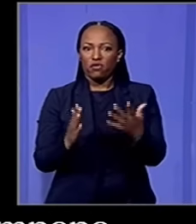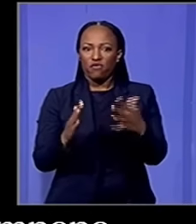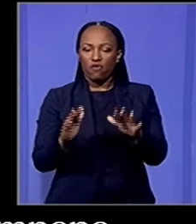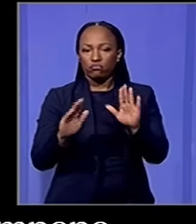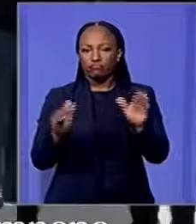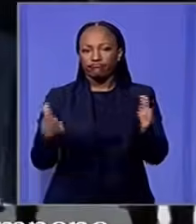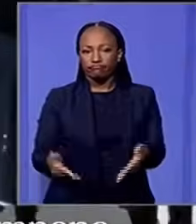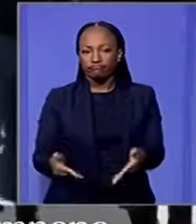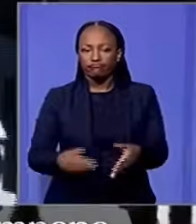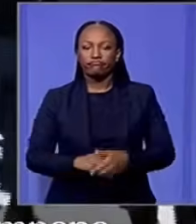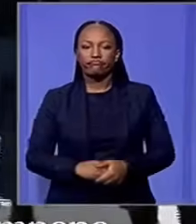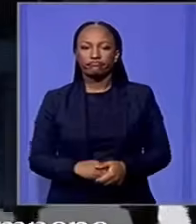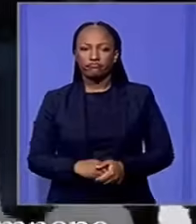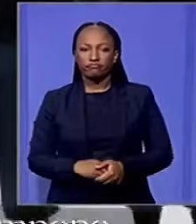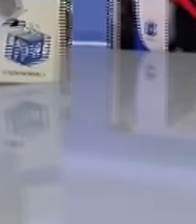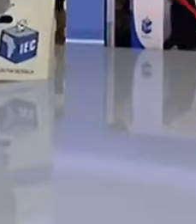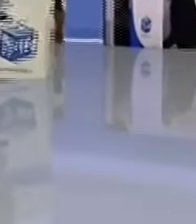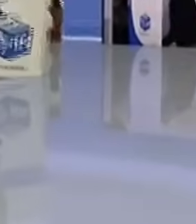bona.